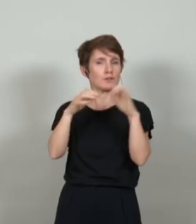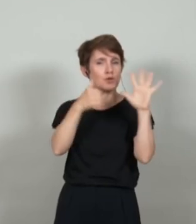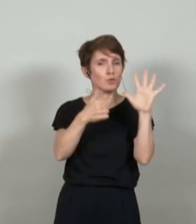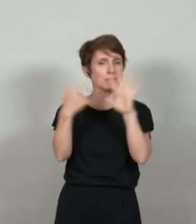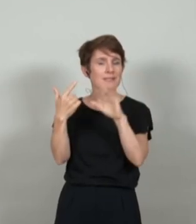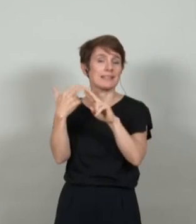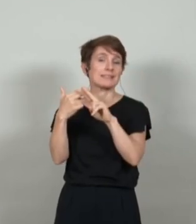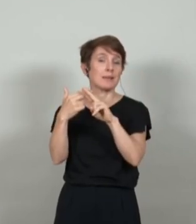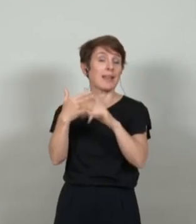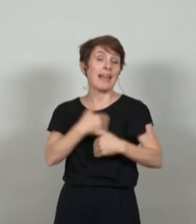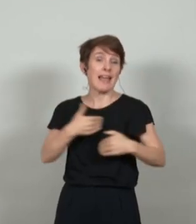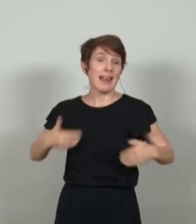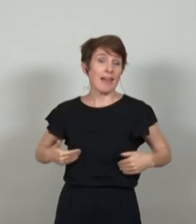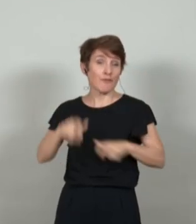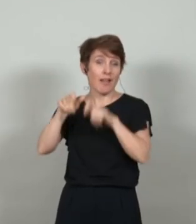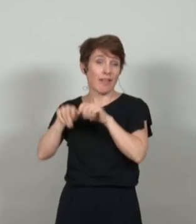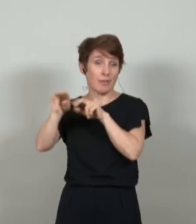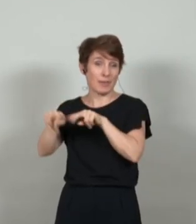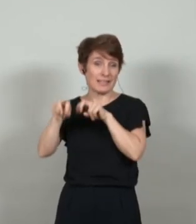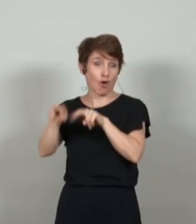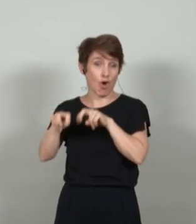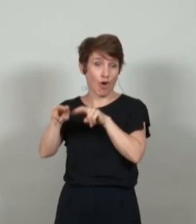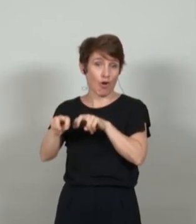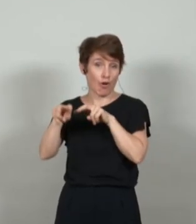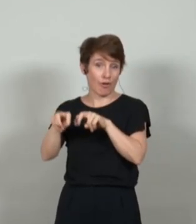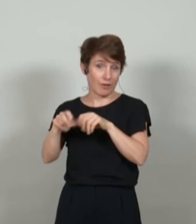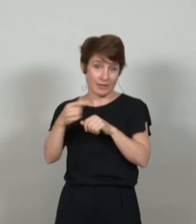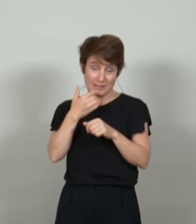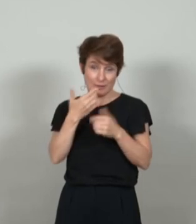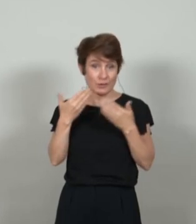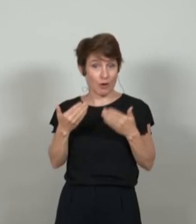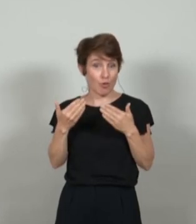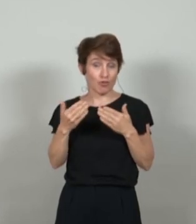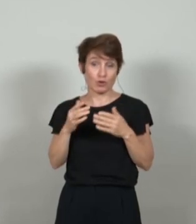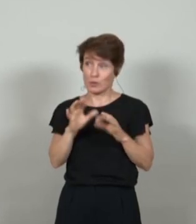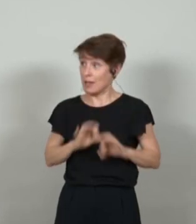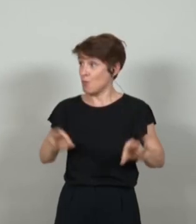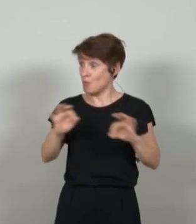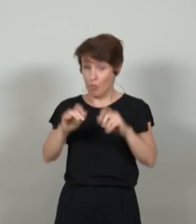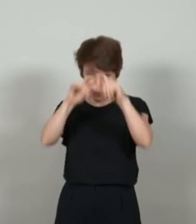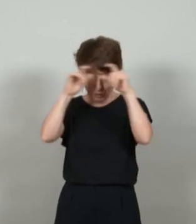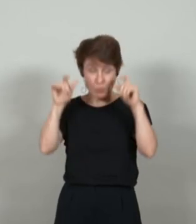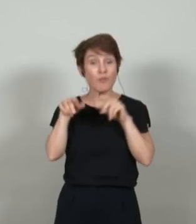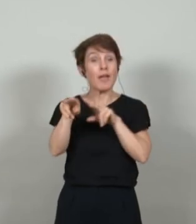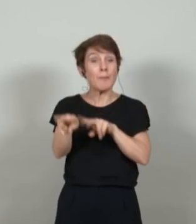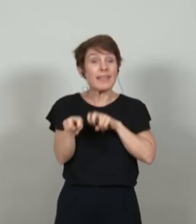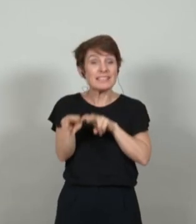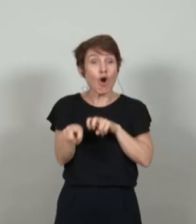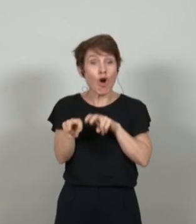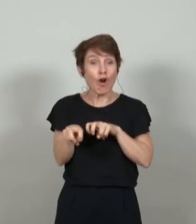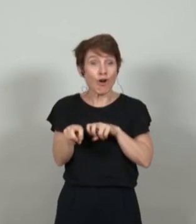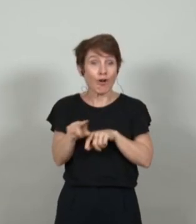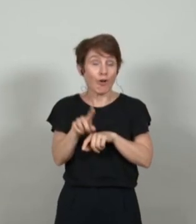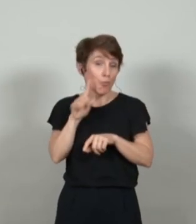paysans parce que en fait plus personne aujourd'hui dans le monde de l'agriculture on est un paysan aujourd'hui tout est accompagné de